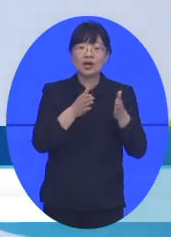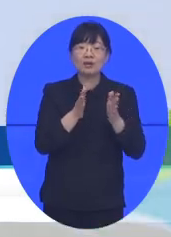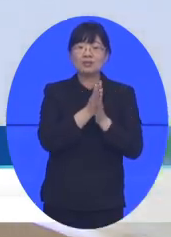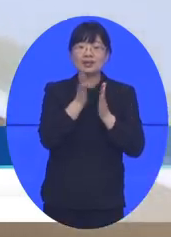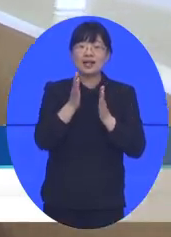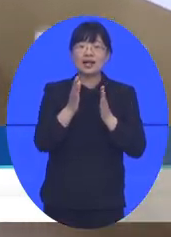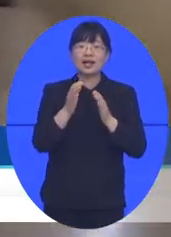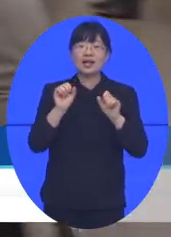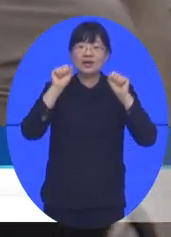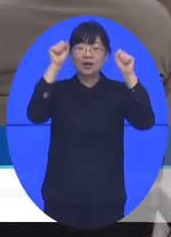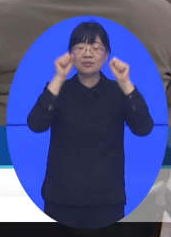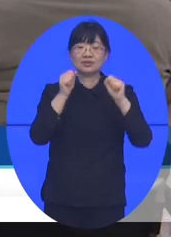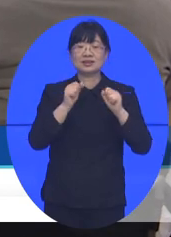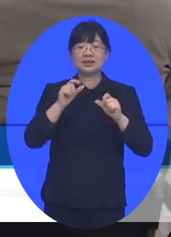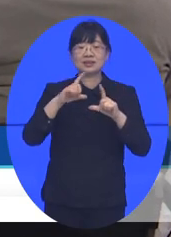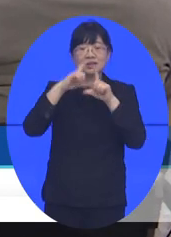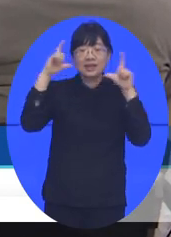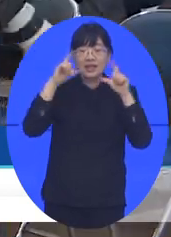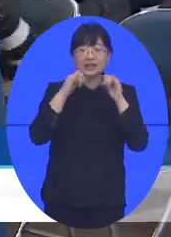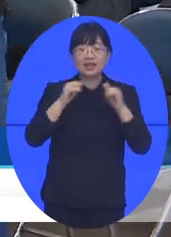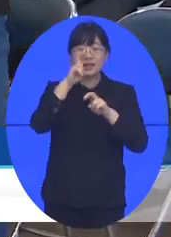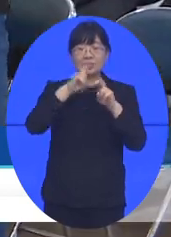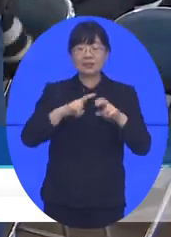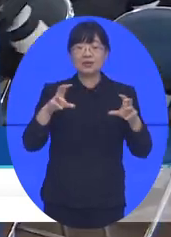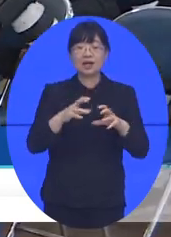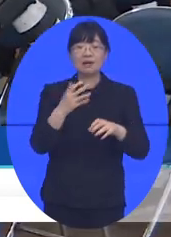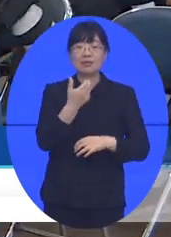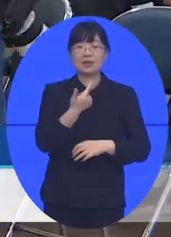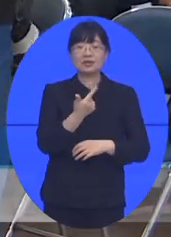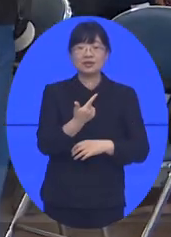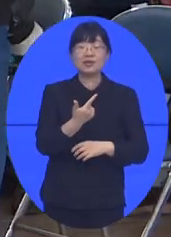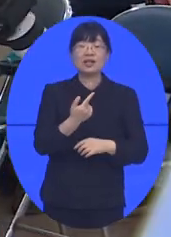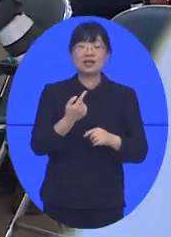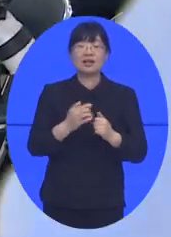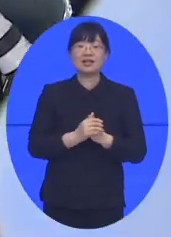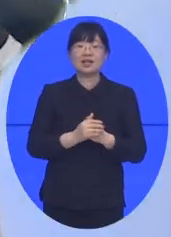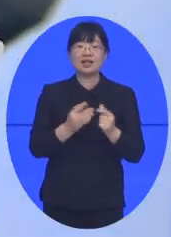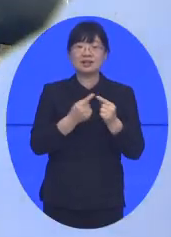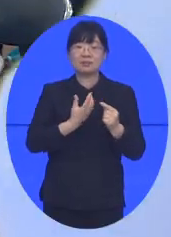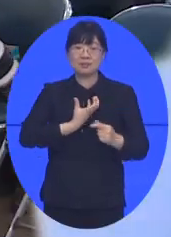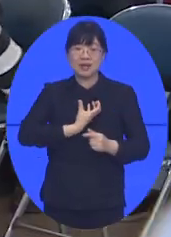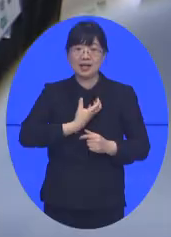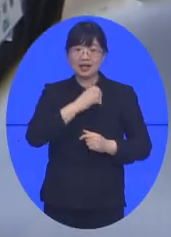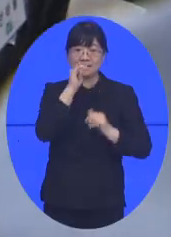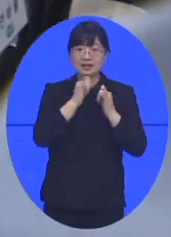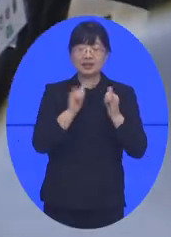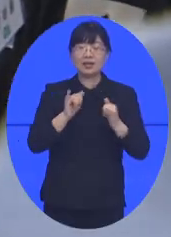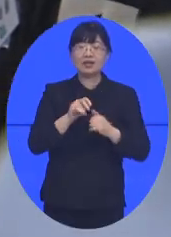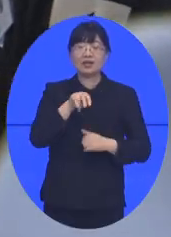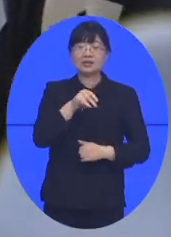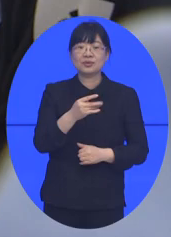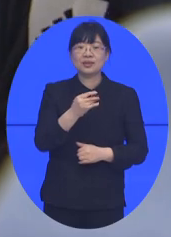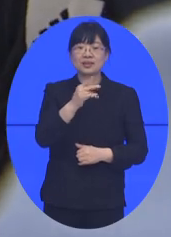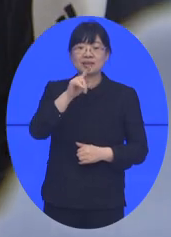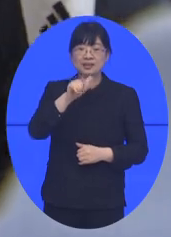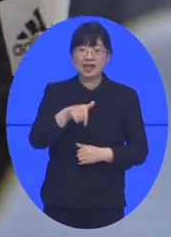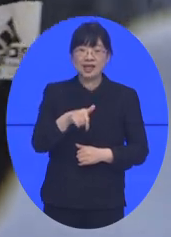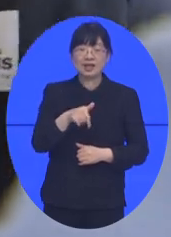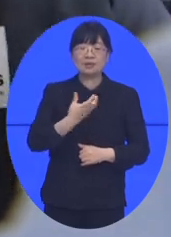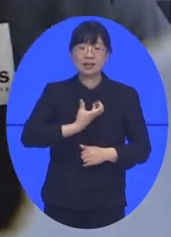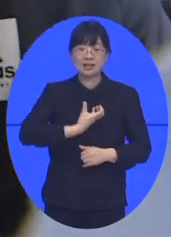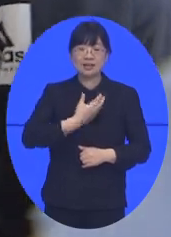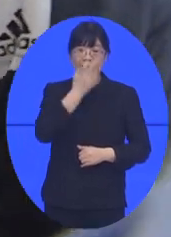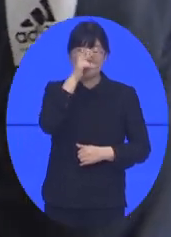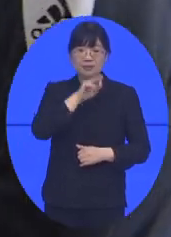경기도를 빛낸 스포츠 스타들이 한자리에 모였습니다. 86 아시안게임 금메달리스트인 임춘혜와 쇼트트랙 올림픽 메달리스트